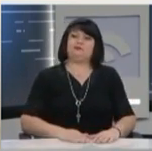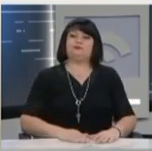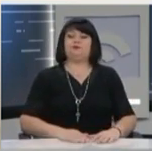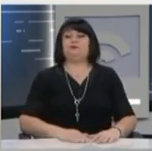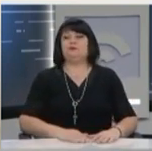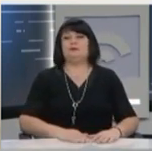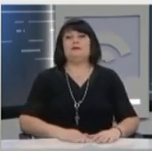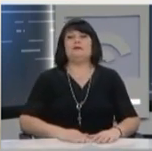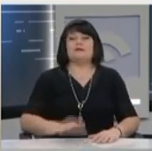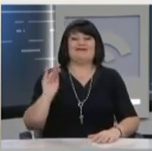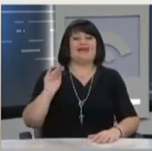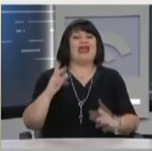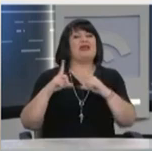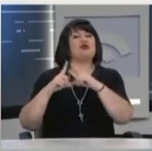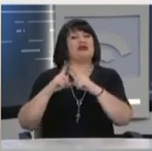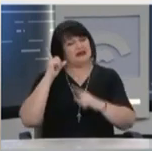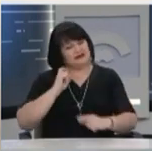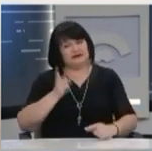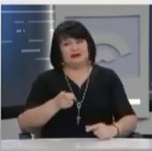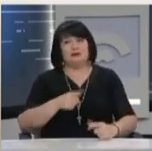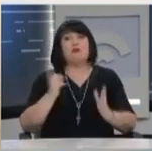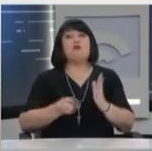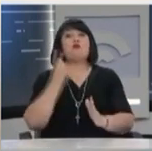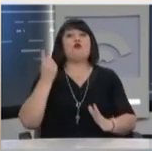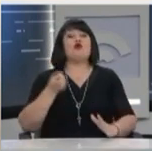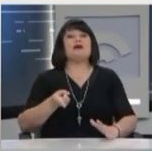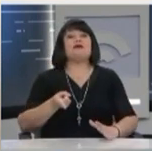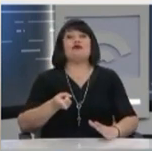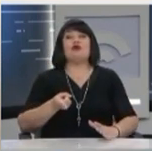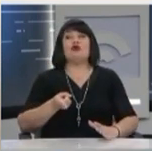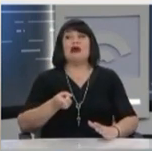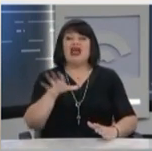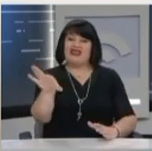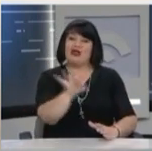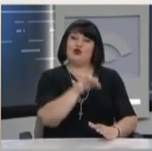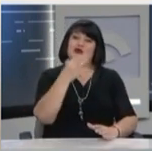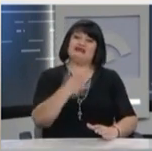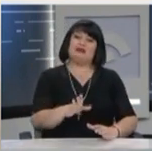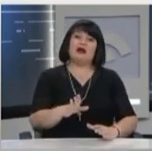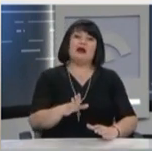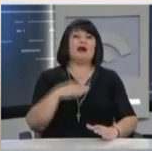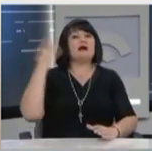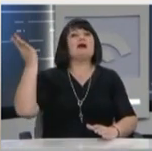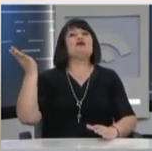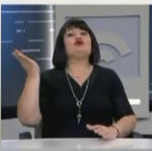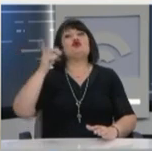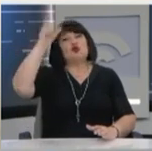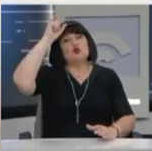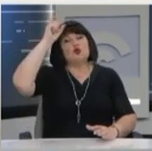Ο κ. Δημοσχάκης το ξέρει. Για πρώτη φορά στα χρονικά διόρισαν μουφτίδες, κύριε